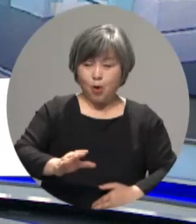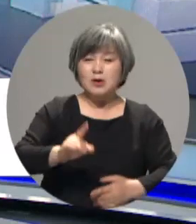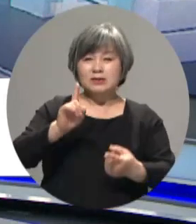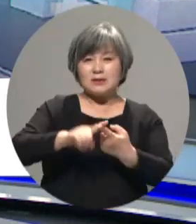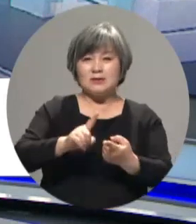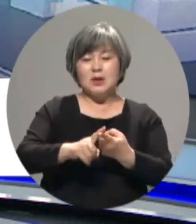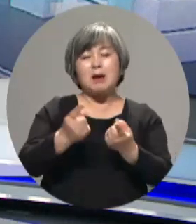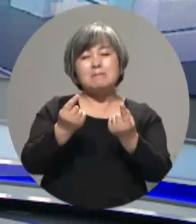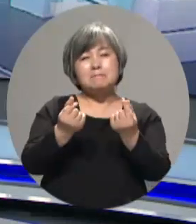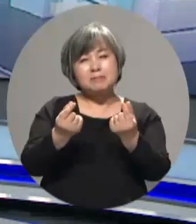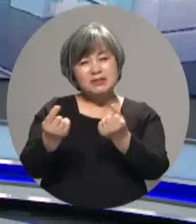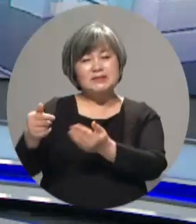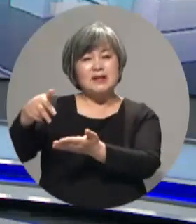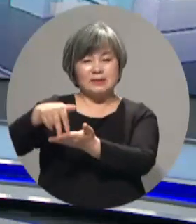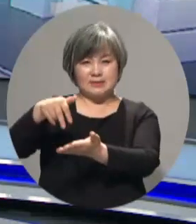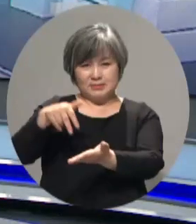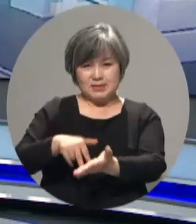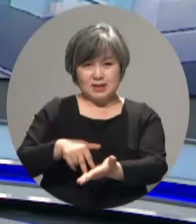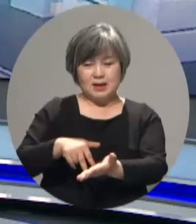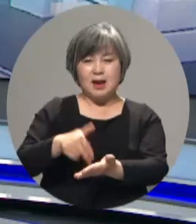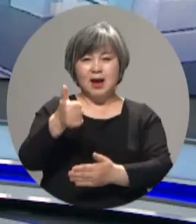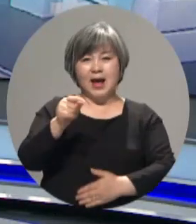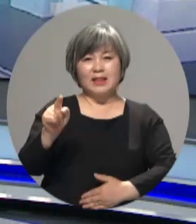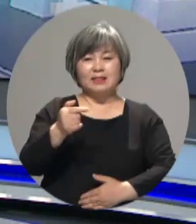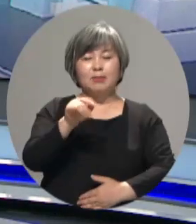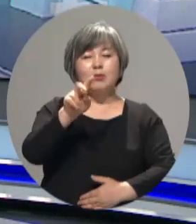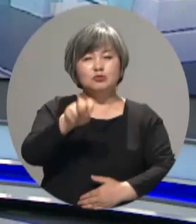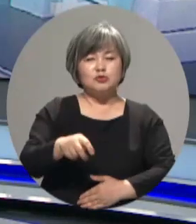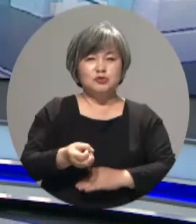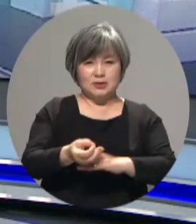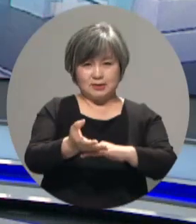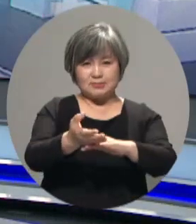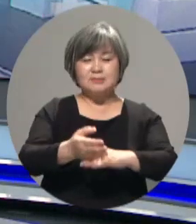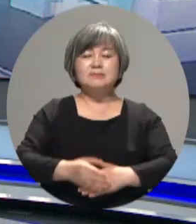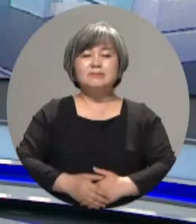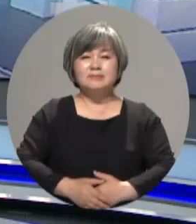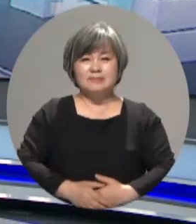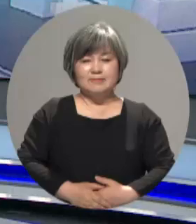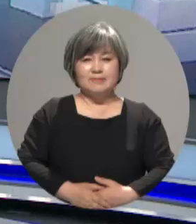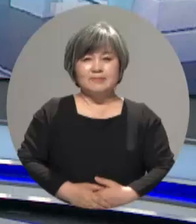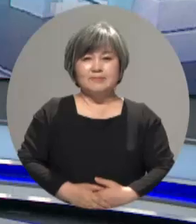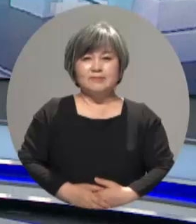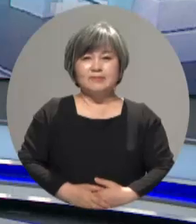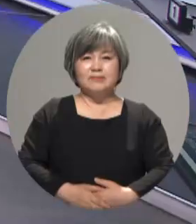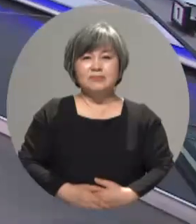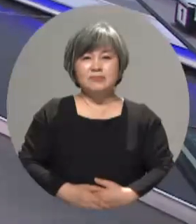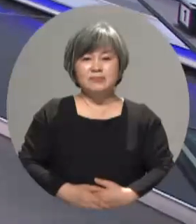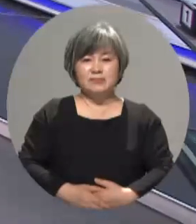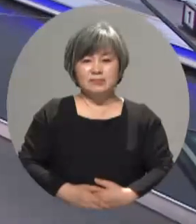분야에선 엇비슷한 입장을 드러냈습니다. 한범수 기자가 정리했습니다.